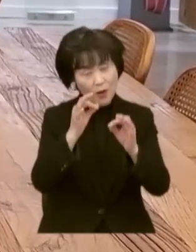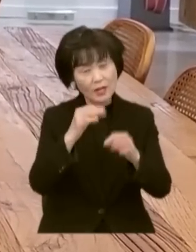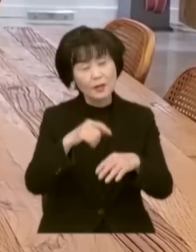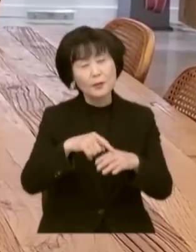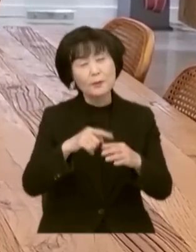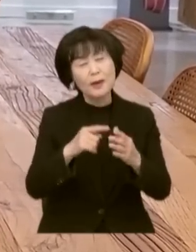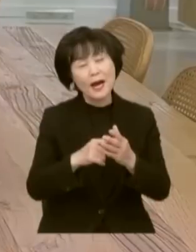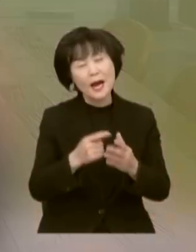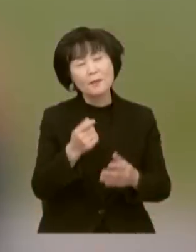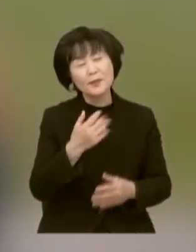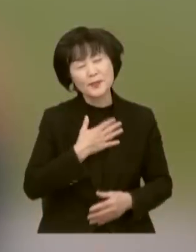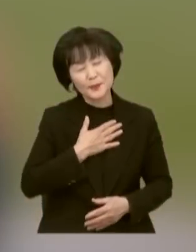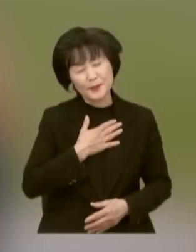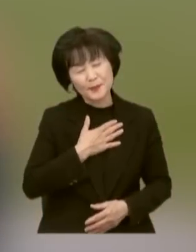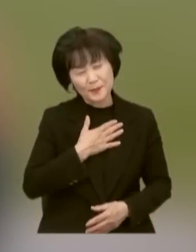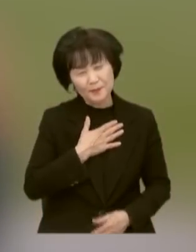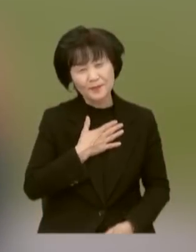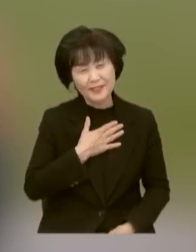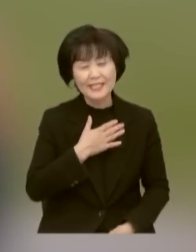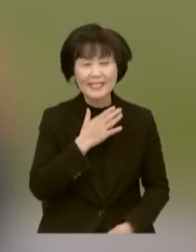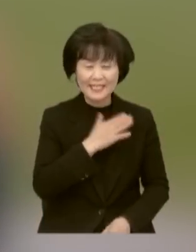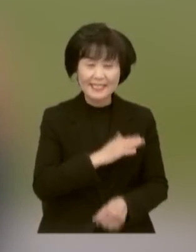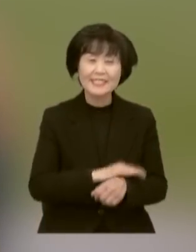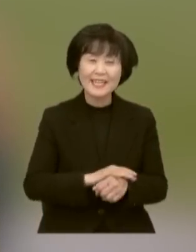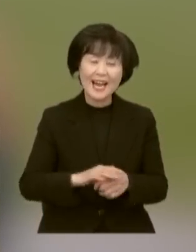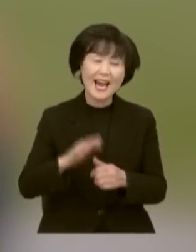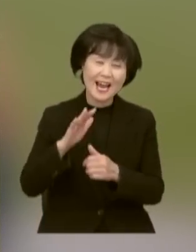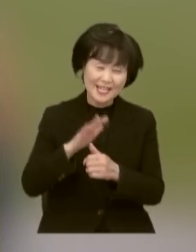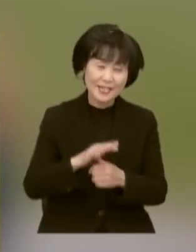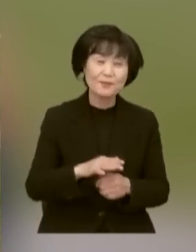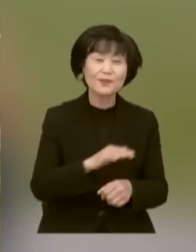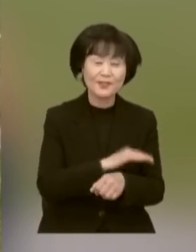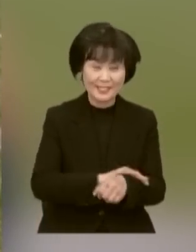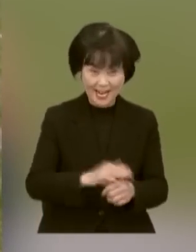뭉클하더라고. 잘 참고 잘 키워냈어.